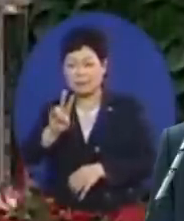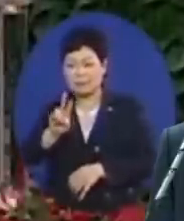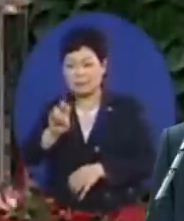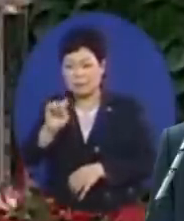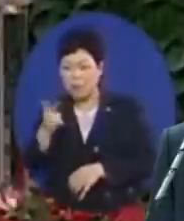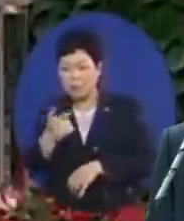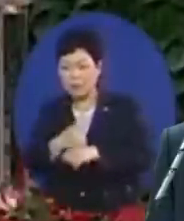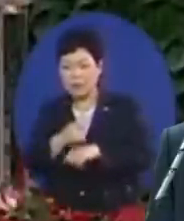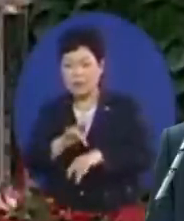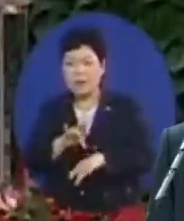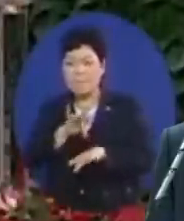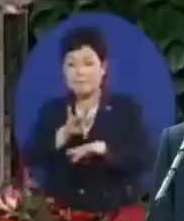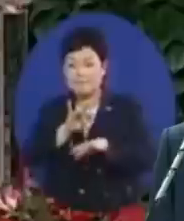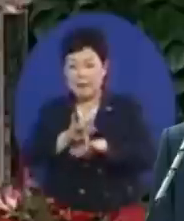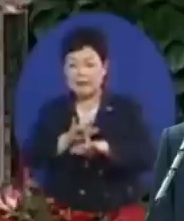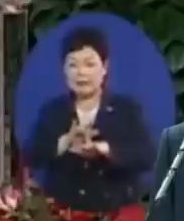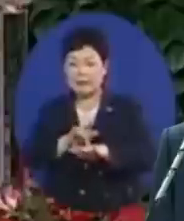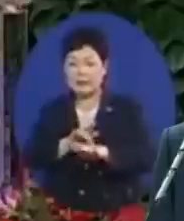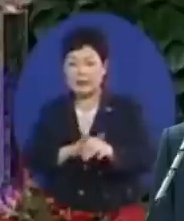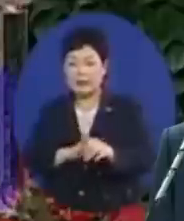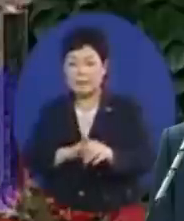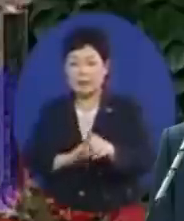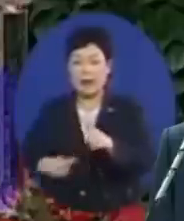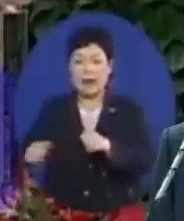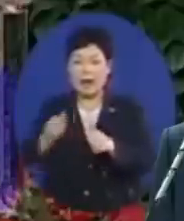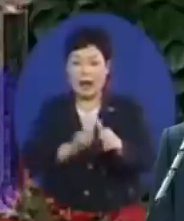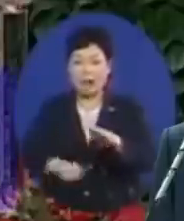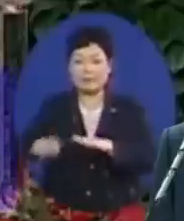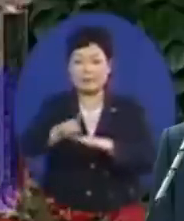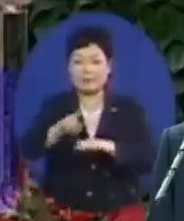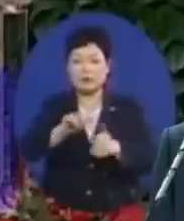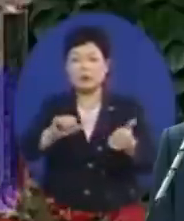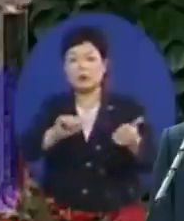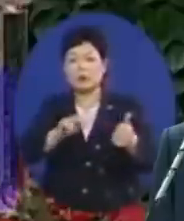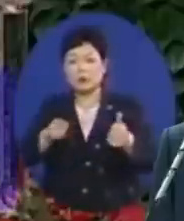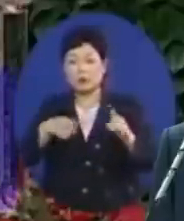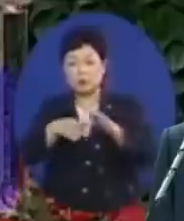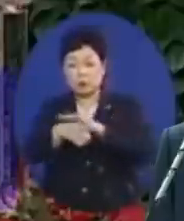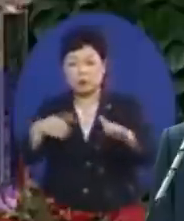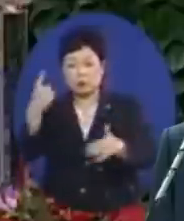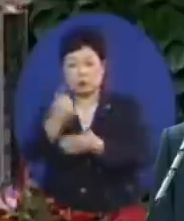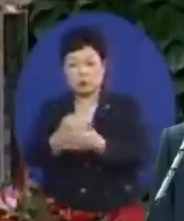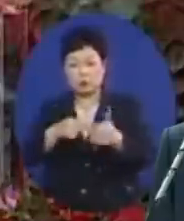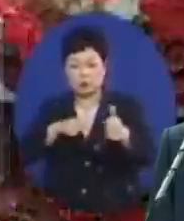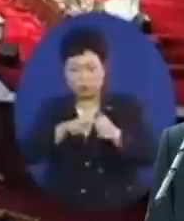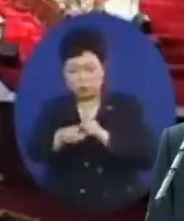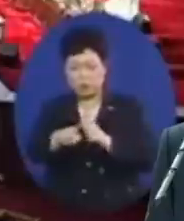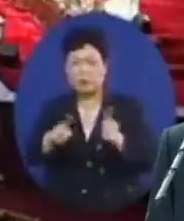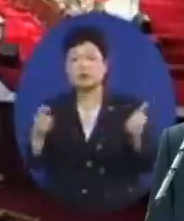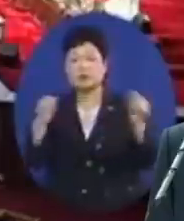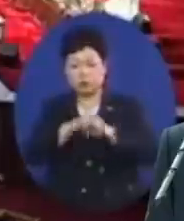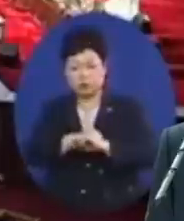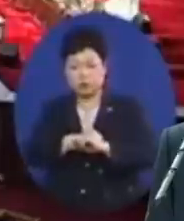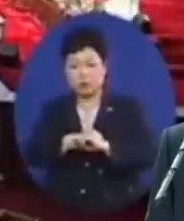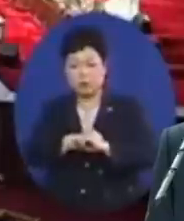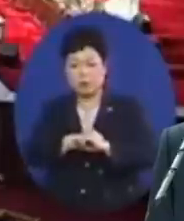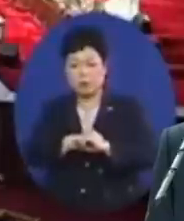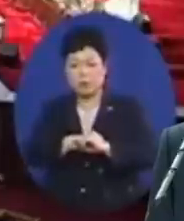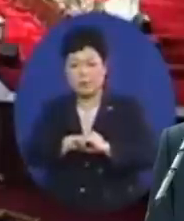마귀의 앞잡이인 것입니다. 도둑이 오는 것은 도둑질하고 죽이고 멸망시킨다고 말할 때 바로 이 도둑이 귀신들인